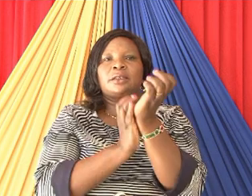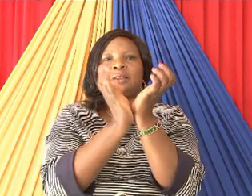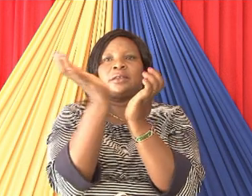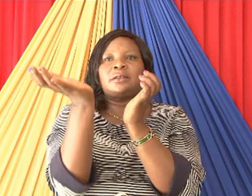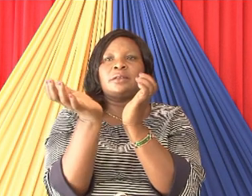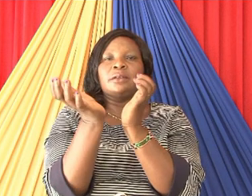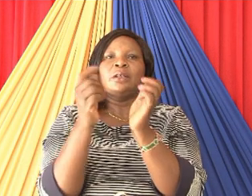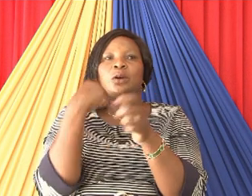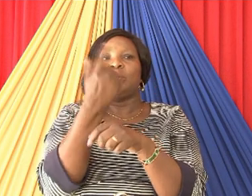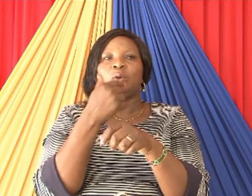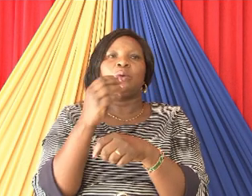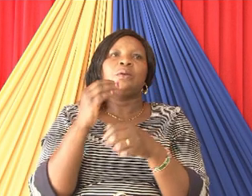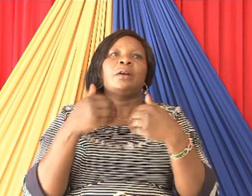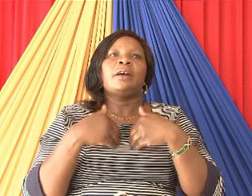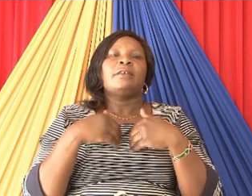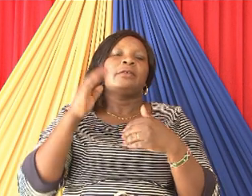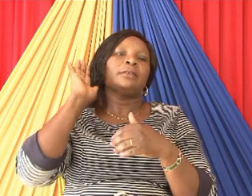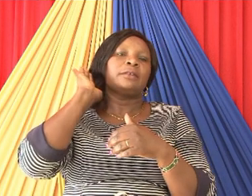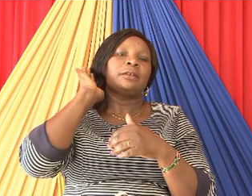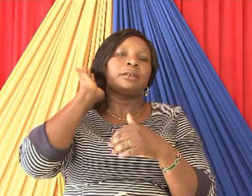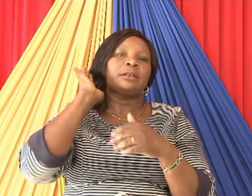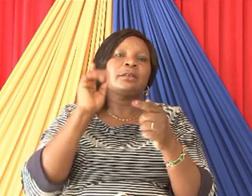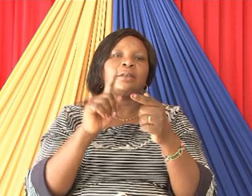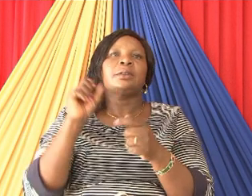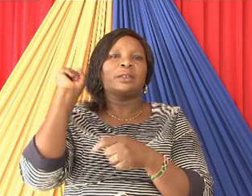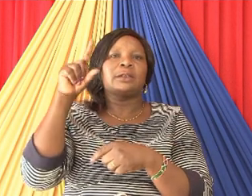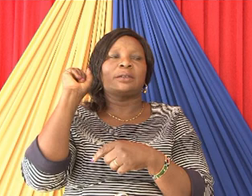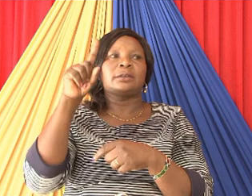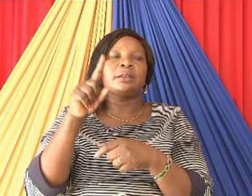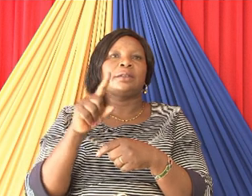mwenye masikio na asikie. Bwana abariki neno lake.